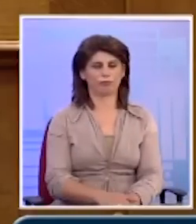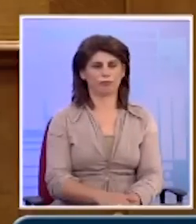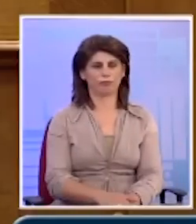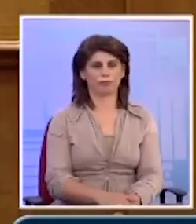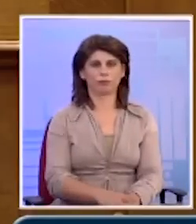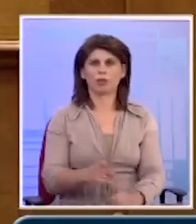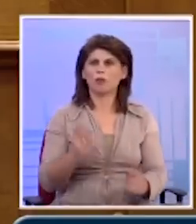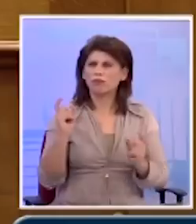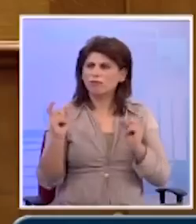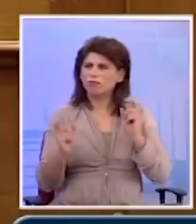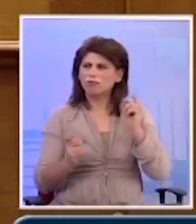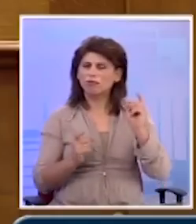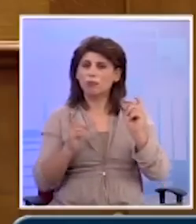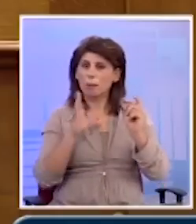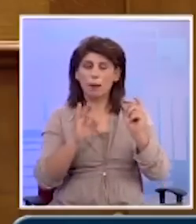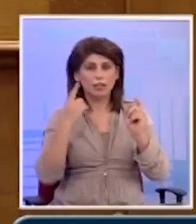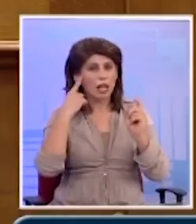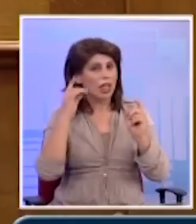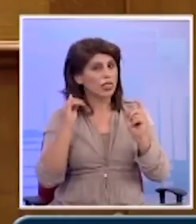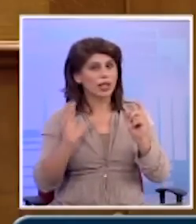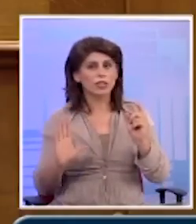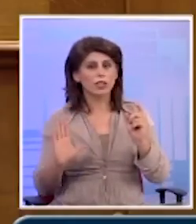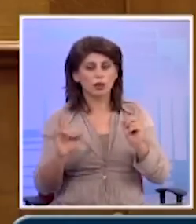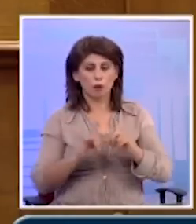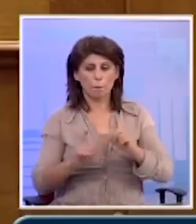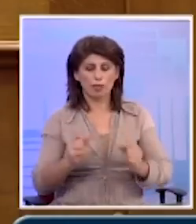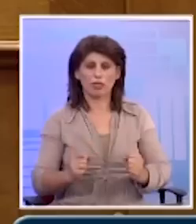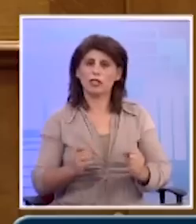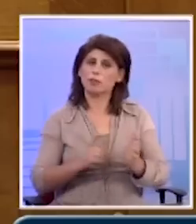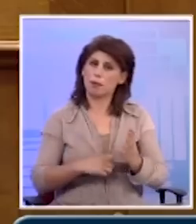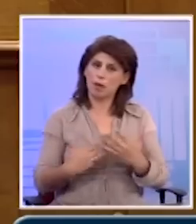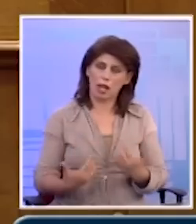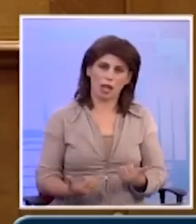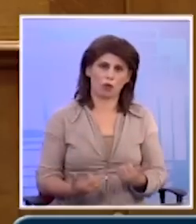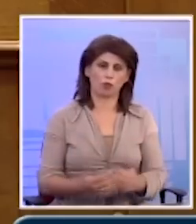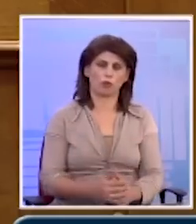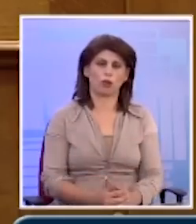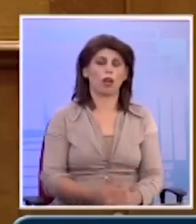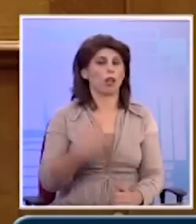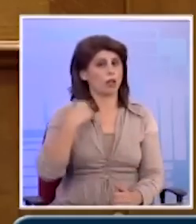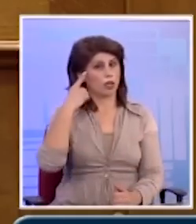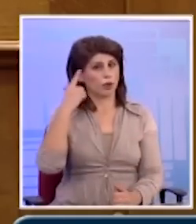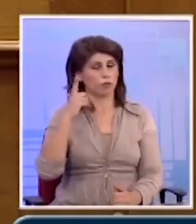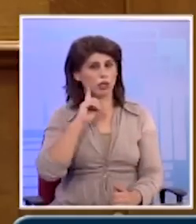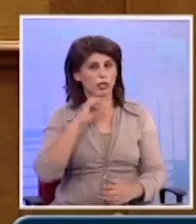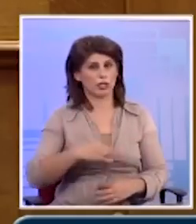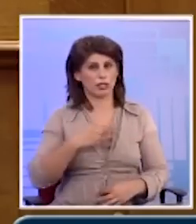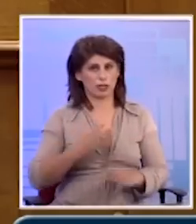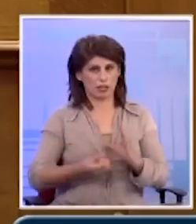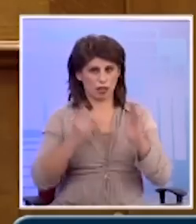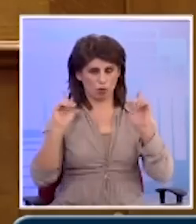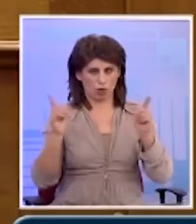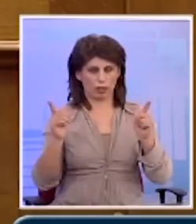οι οποίοι αμήχανοι πραγματικά δεν ξέρουν ποια θέση πρέπει να λάβουν. Και νομίζω, κυρίες και κύριοι της Νέας